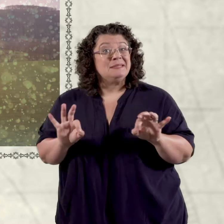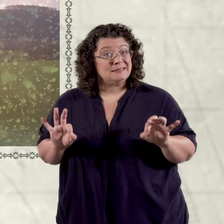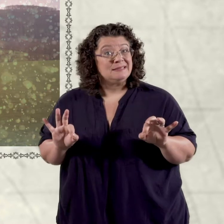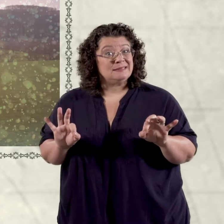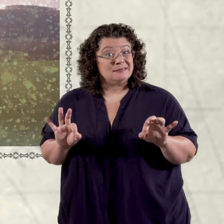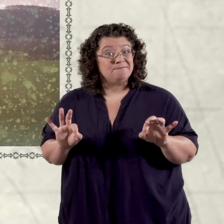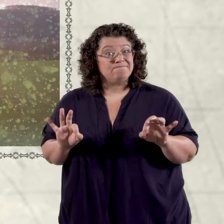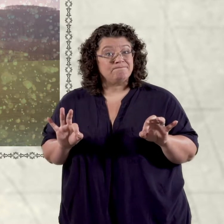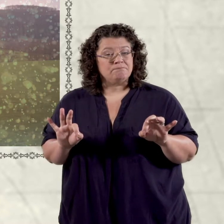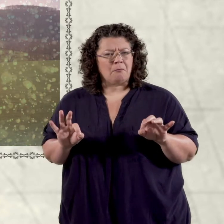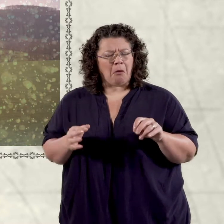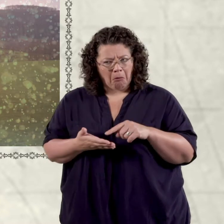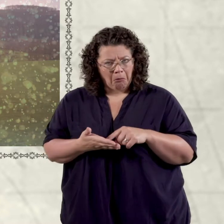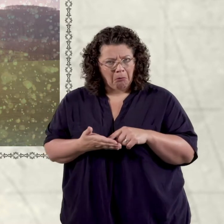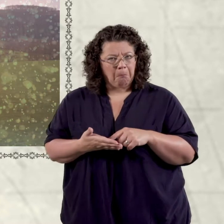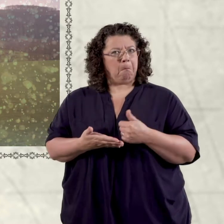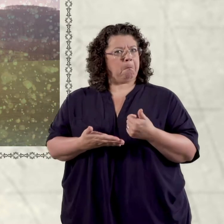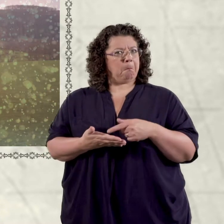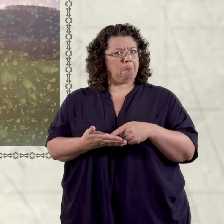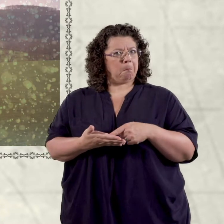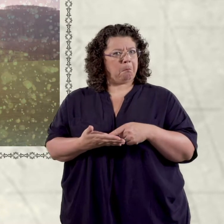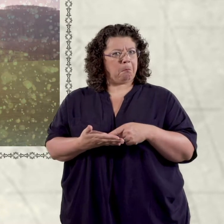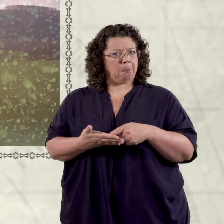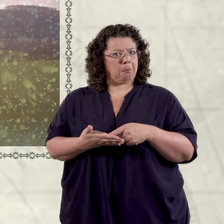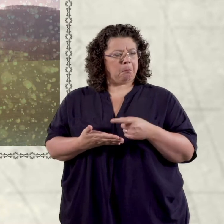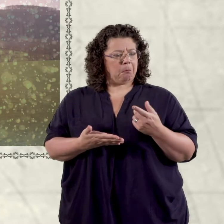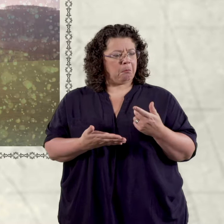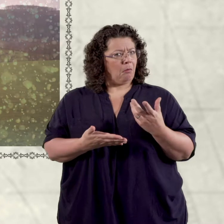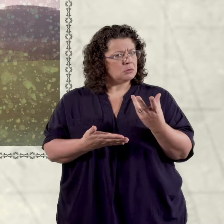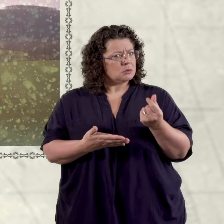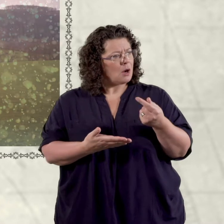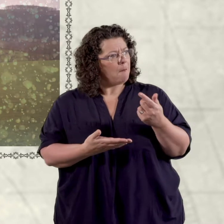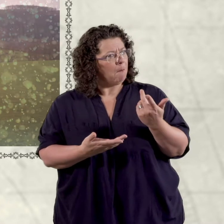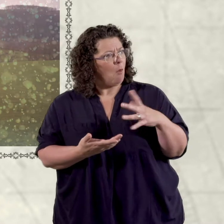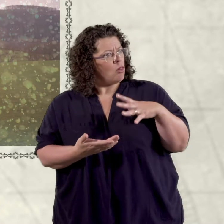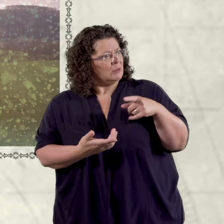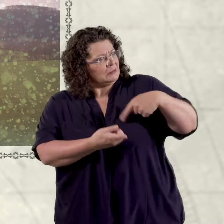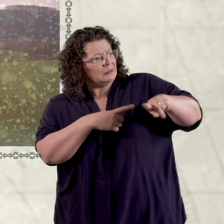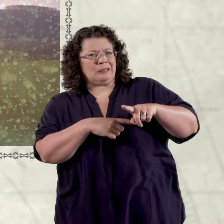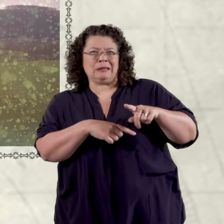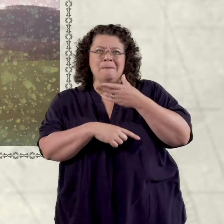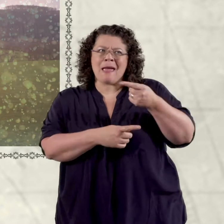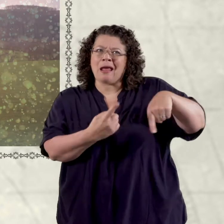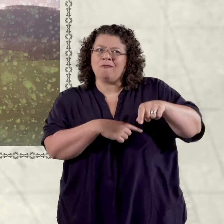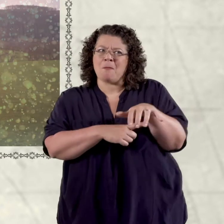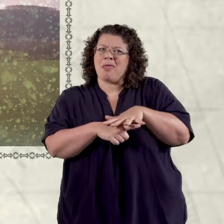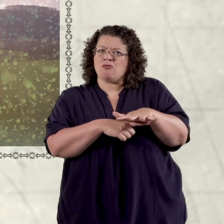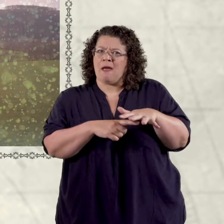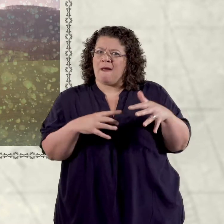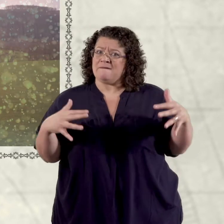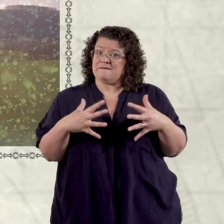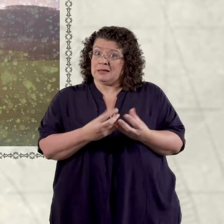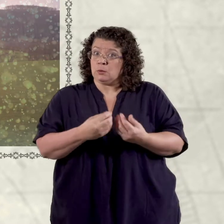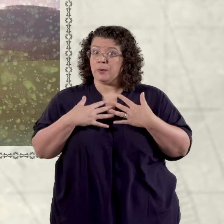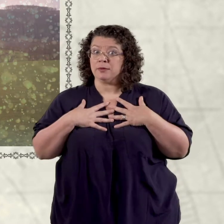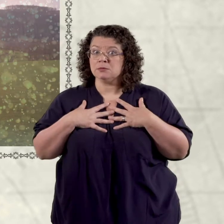Eisiau cyfarfod yn gyfrinachol I drafod heddwch. Roedd hyn yn arwydd da. Roedd rhai o ddynion yr ardal